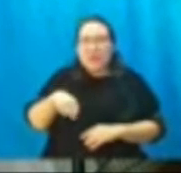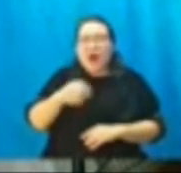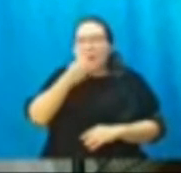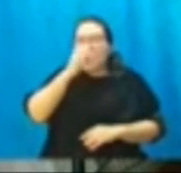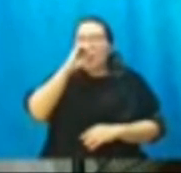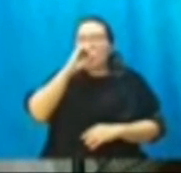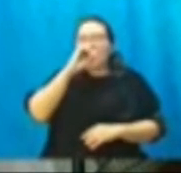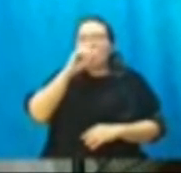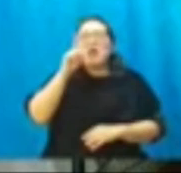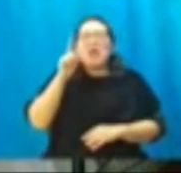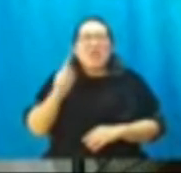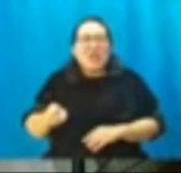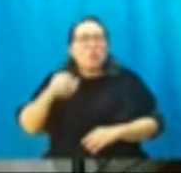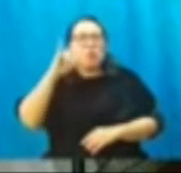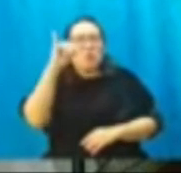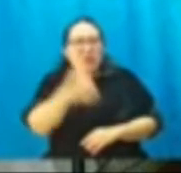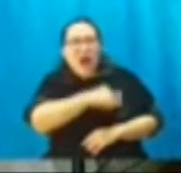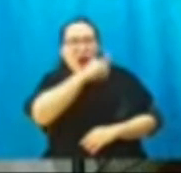berlimpah-limpah